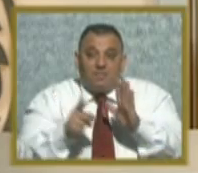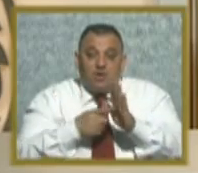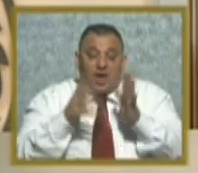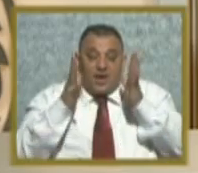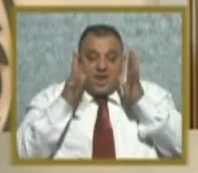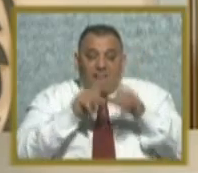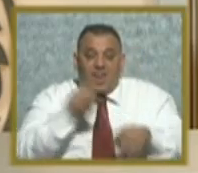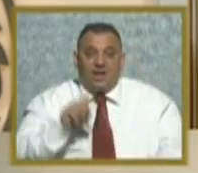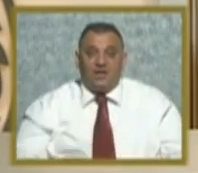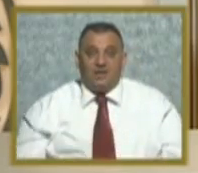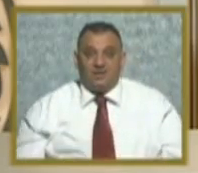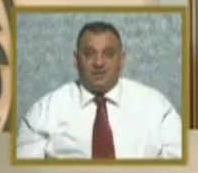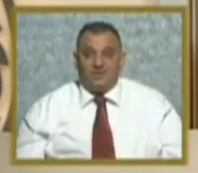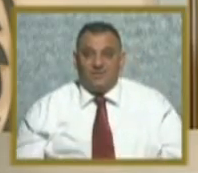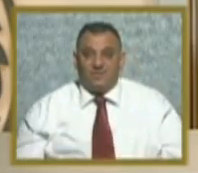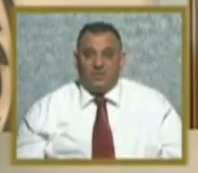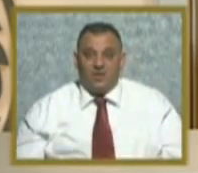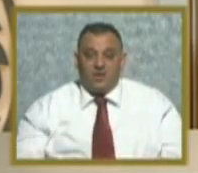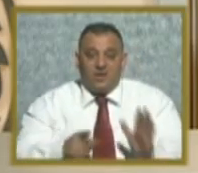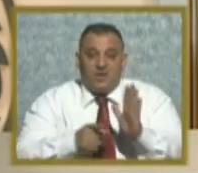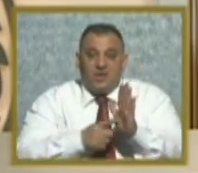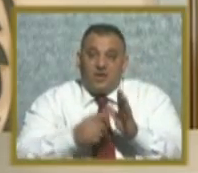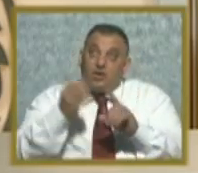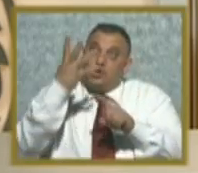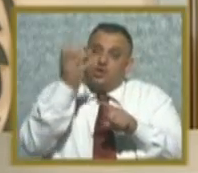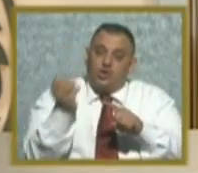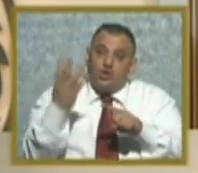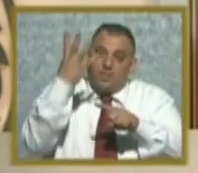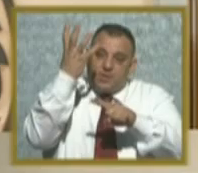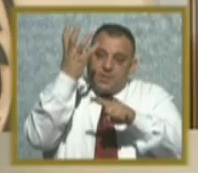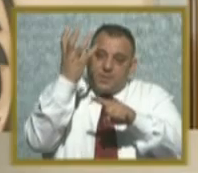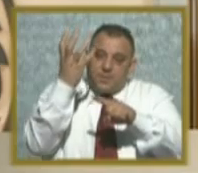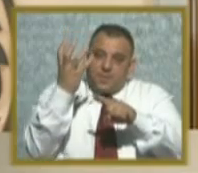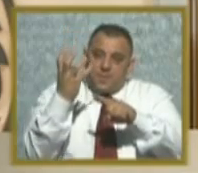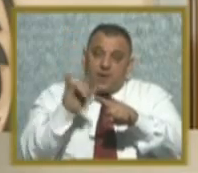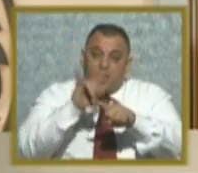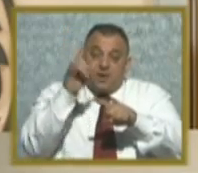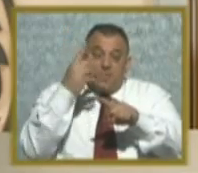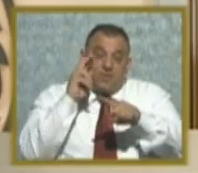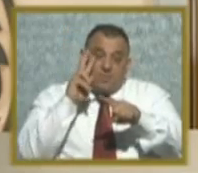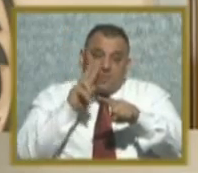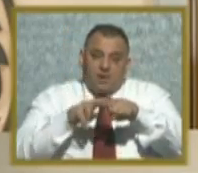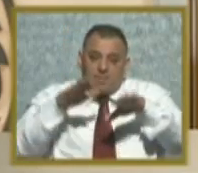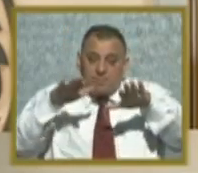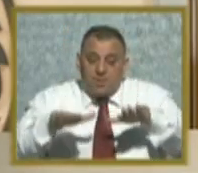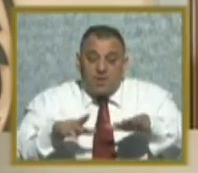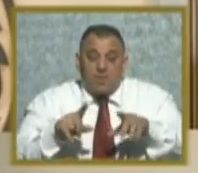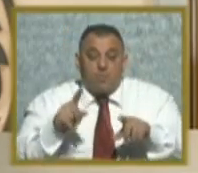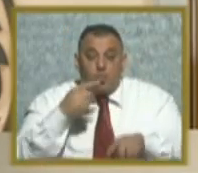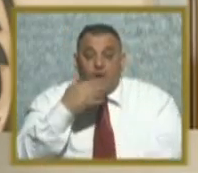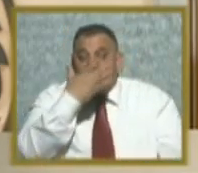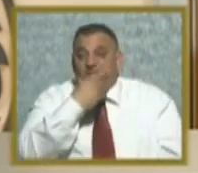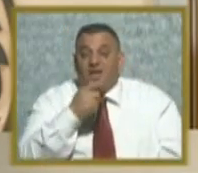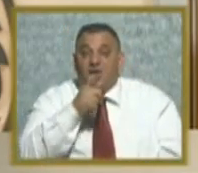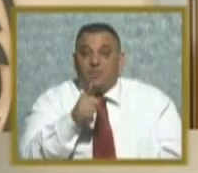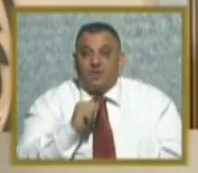الشديدة المغلظة، لأن الشمس تغيب بين قرني الشيطان ويسجد لها المشركون، والنبي عليه